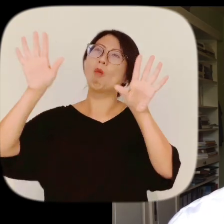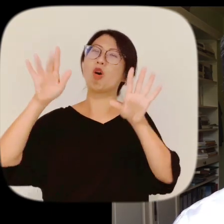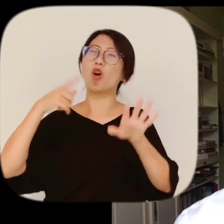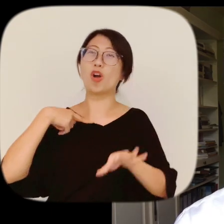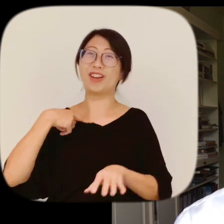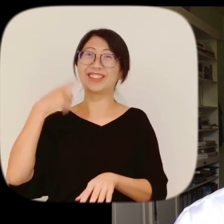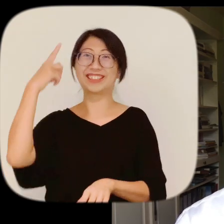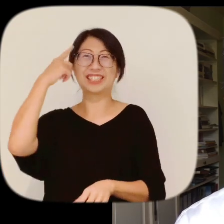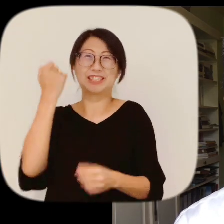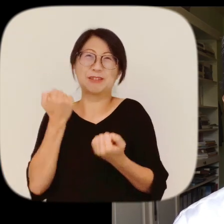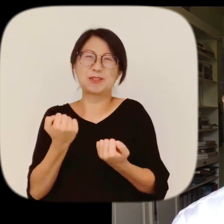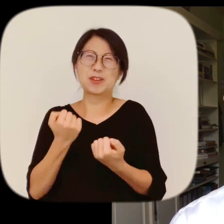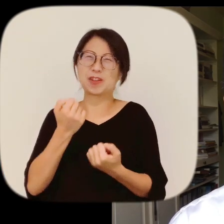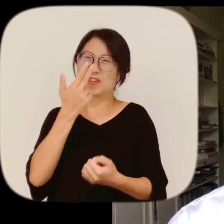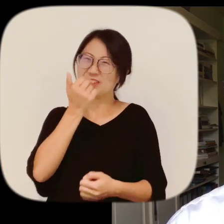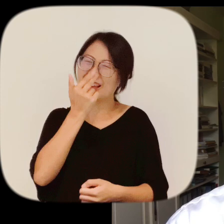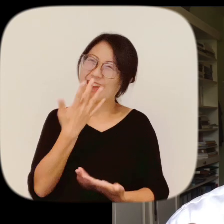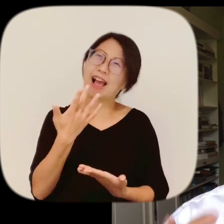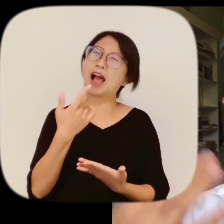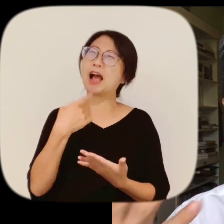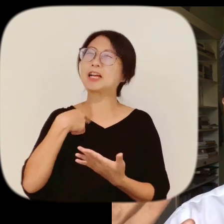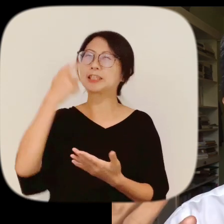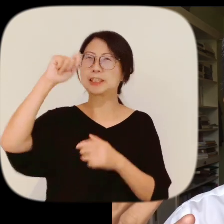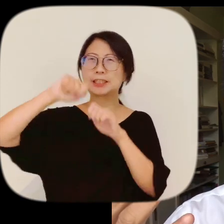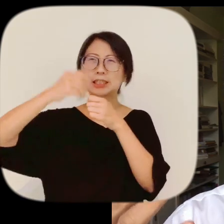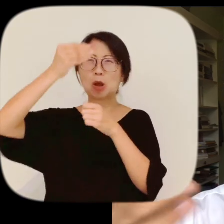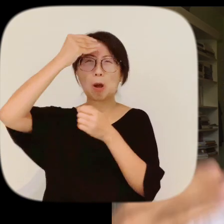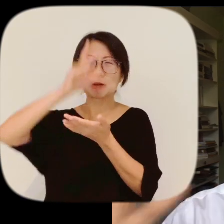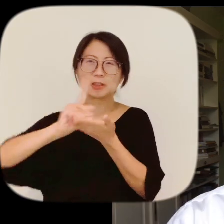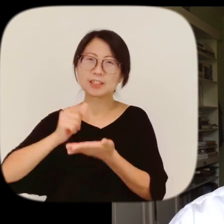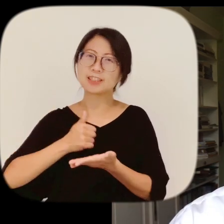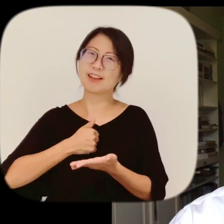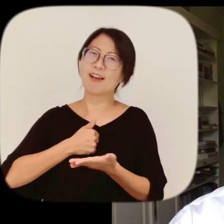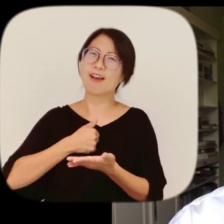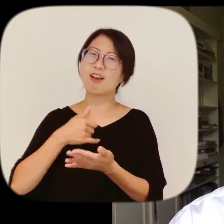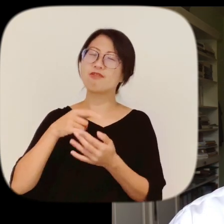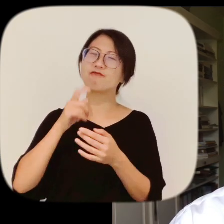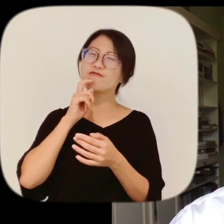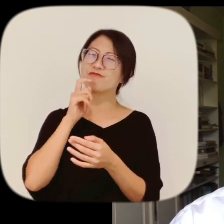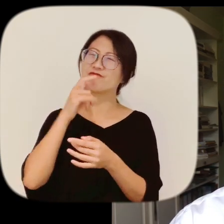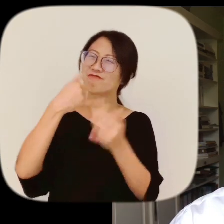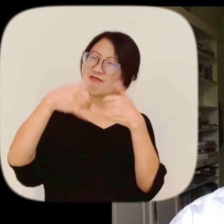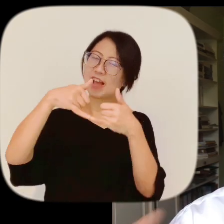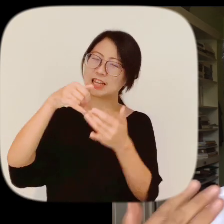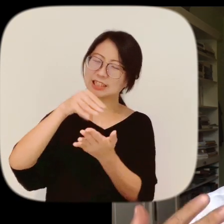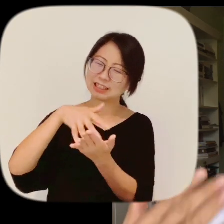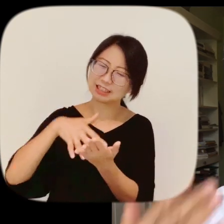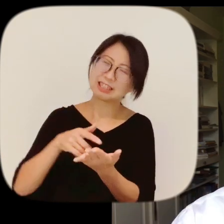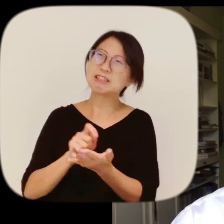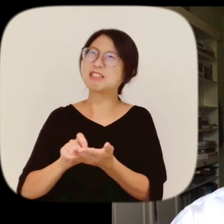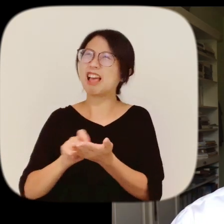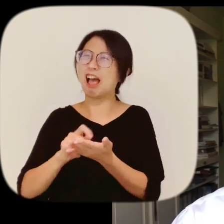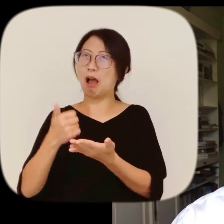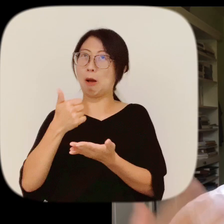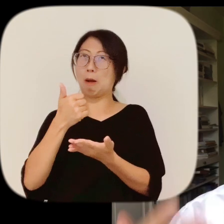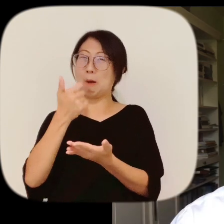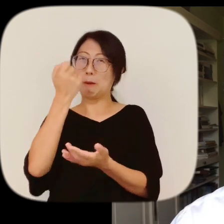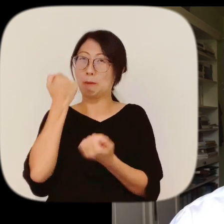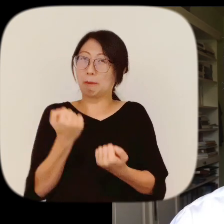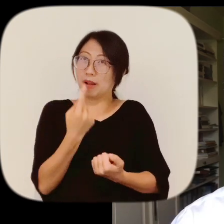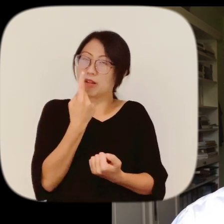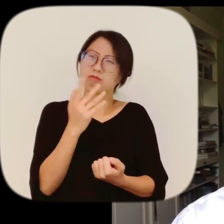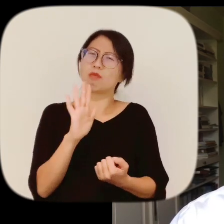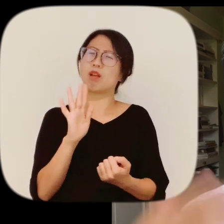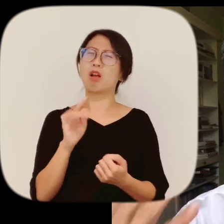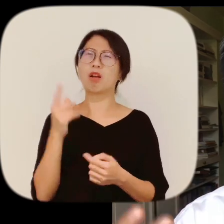我都是一个有血有肉的人来的我不是经常一个哲学家或者一个剧作家来的他都是一个有血有肉的人来有痔